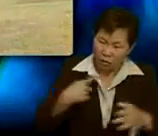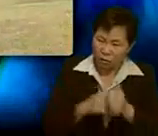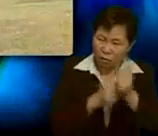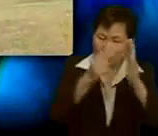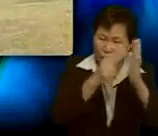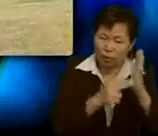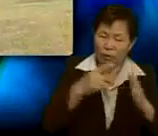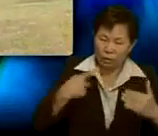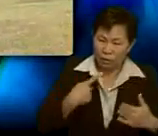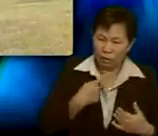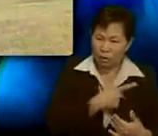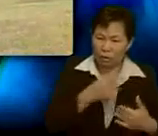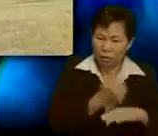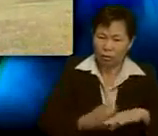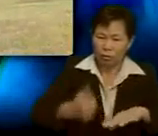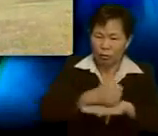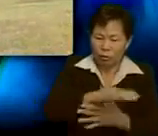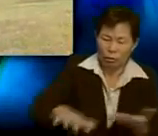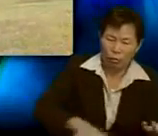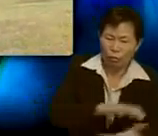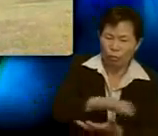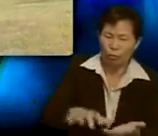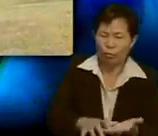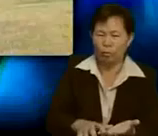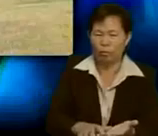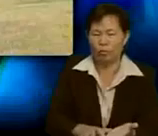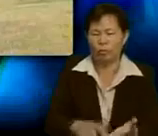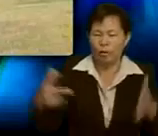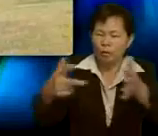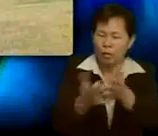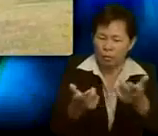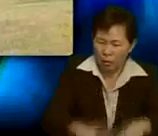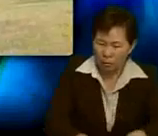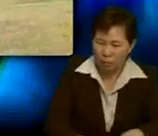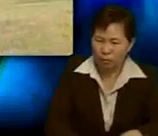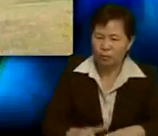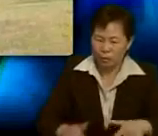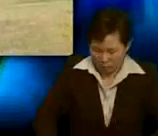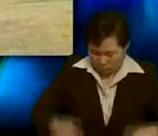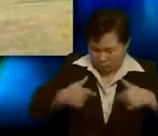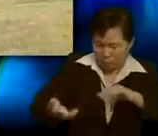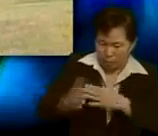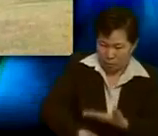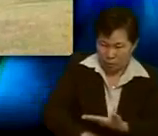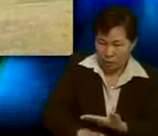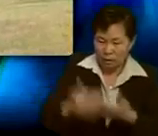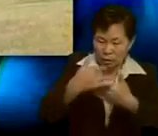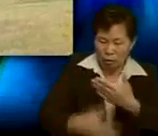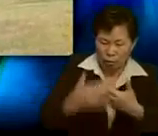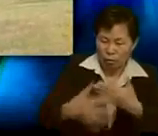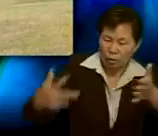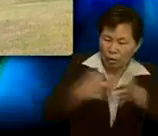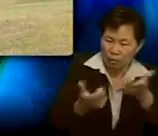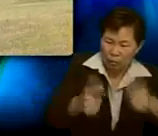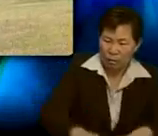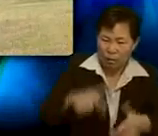akan wujudkan satu keadaan huru-hara. Pelanggaran akan berlaku. Kemalangan akan berlaku. Nyawa akan terkorban. Kelukaan, kemalangan